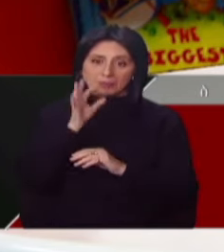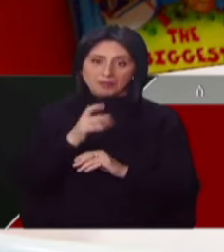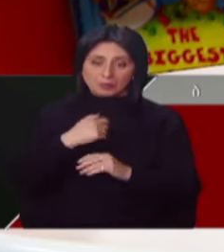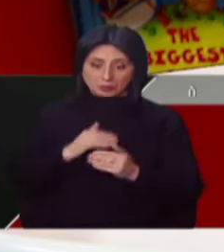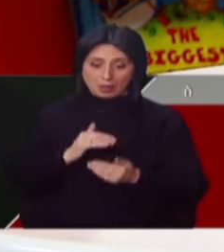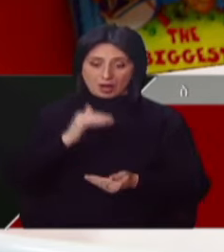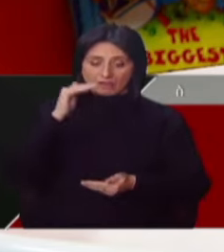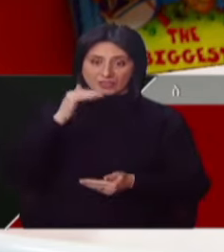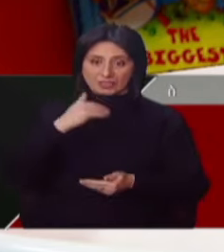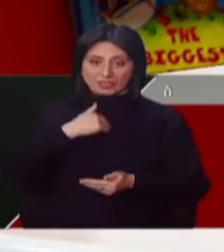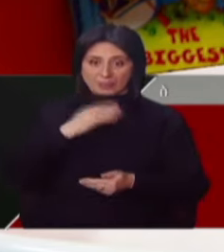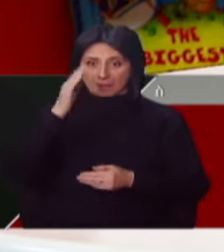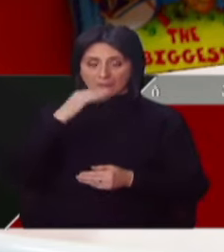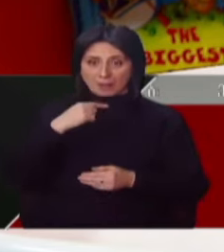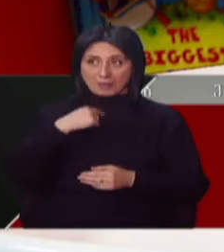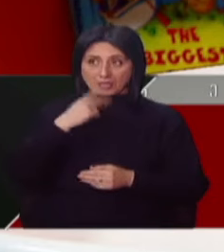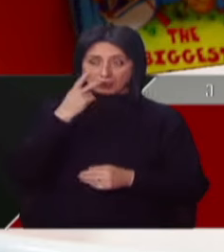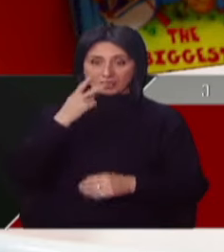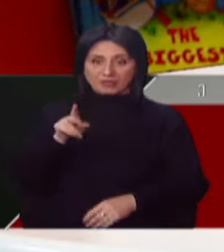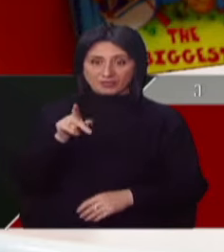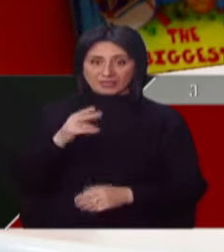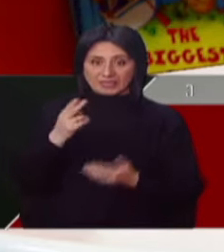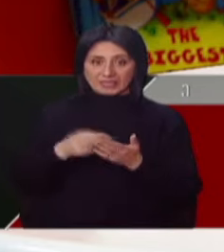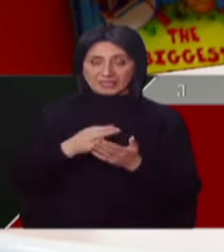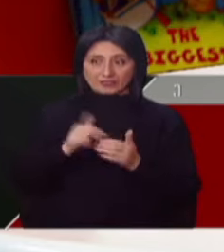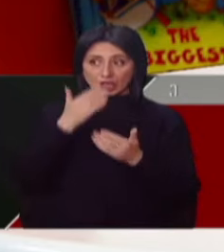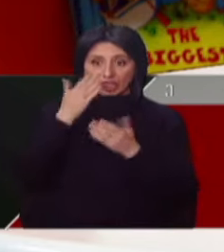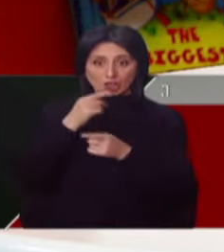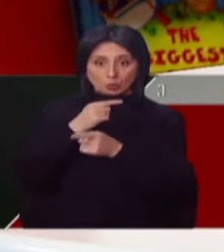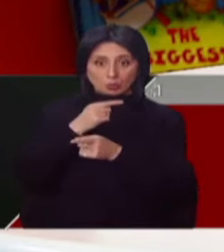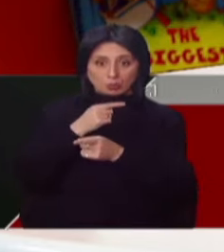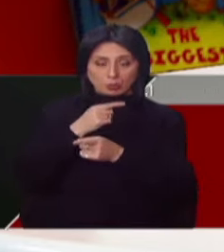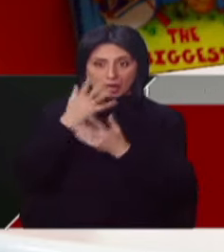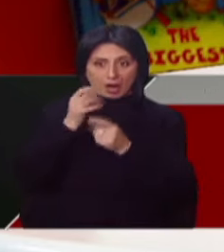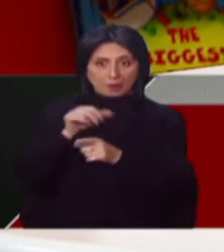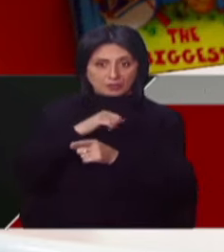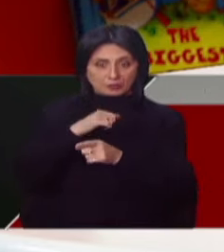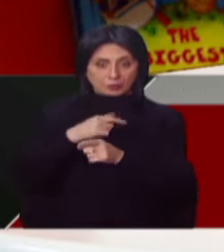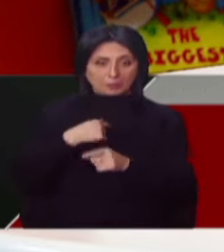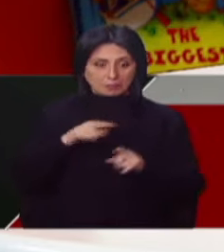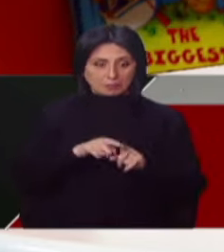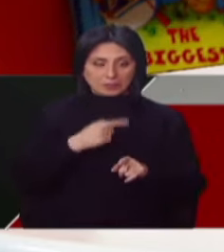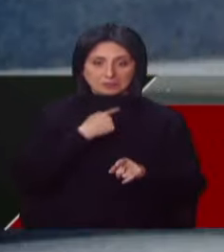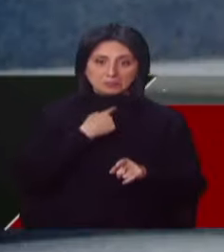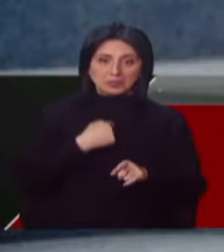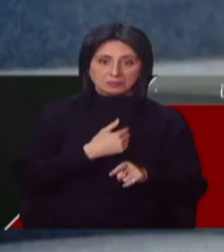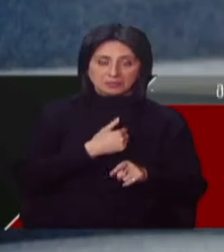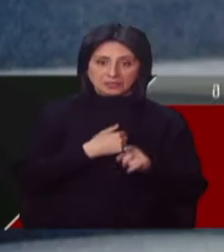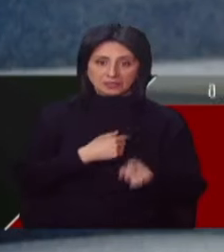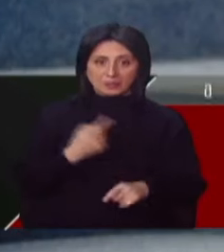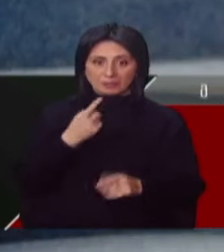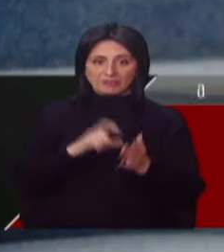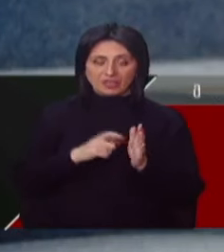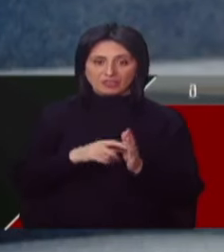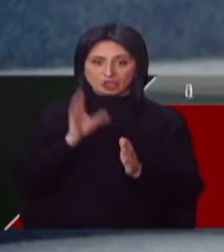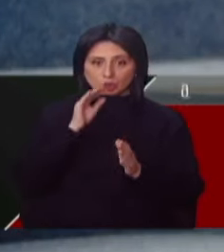რო გავიზარდე მამა ჩემი რო დავინახე წიგნებს როგორ კითხულობდა ღამე, მეც მომინდა. პირველი კლასიდან